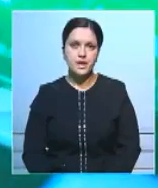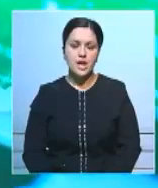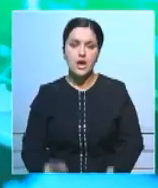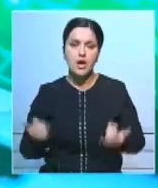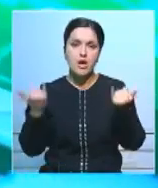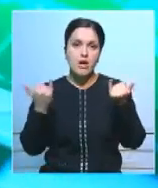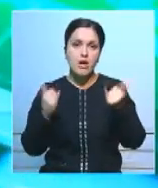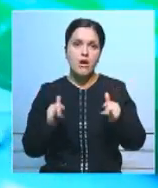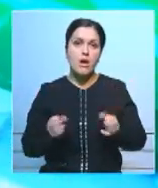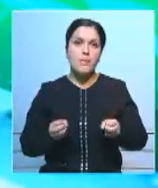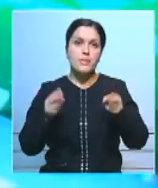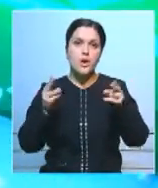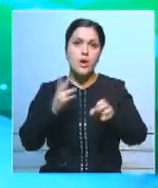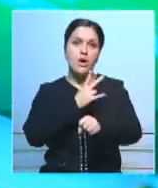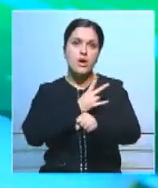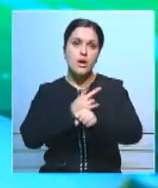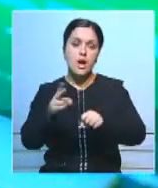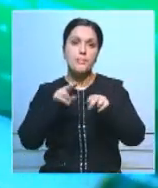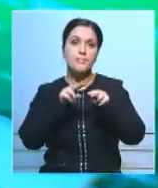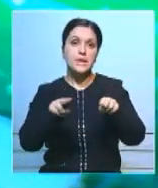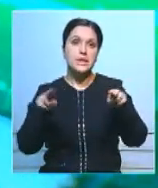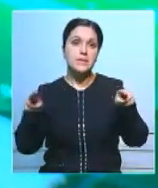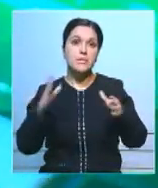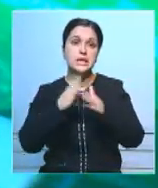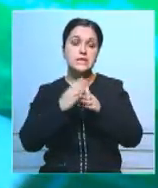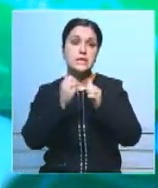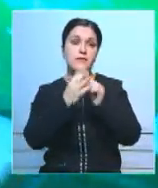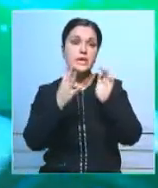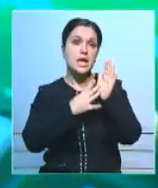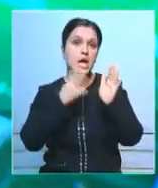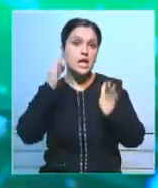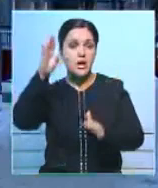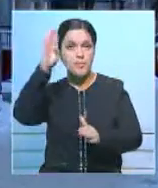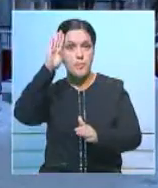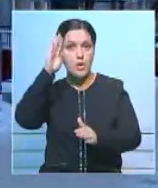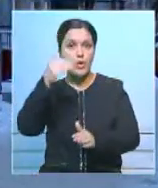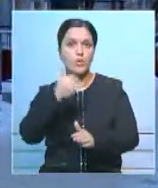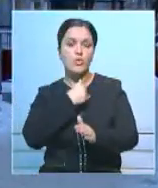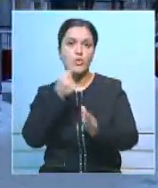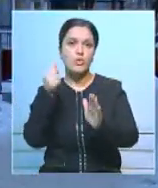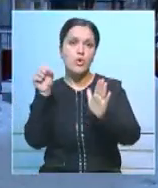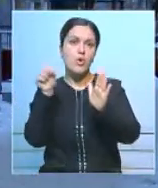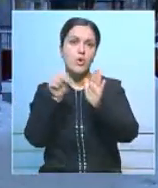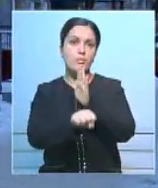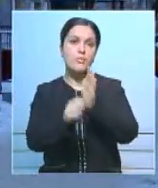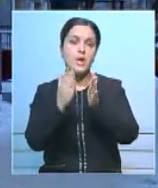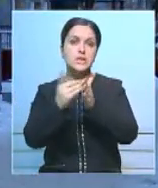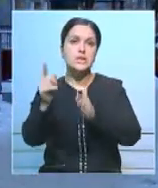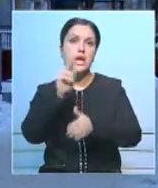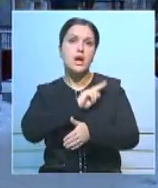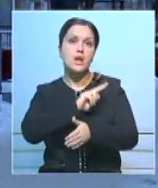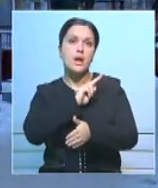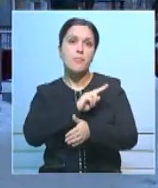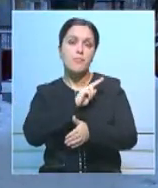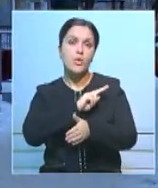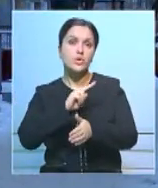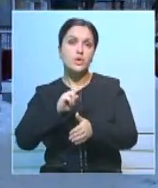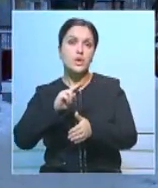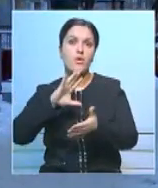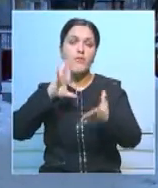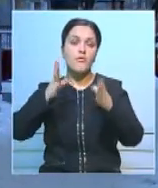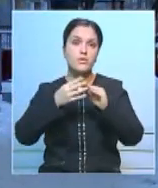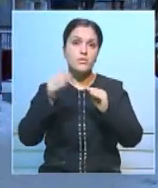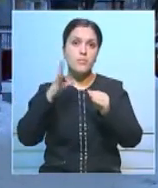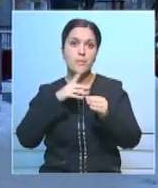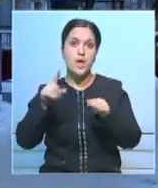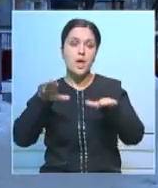Шокирующее преступление в Петропавловске. Средь бела дня 19-летний парень пытался убить сотрудника агентства по недвижимости. Все это происходило